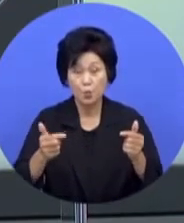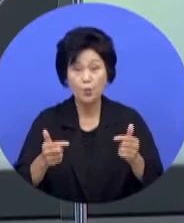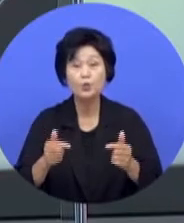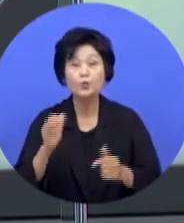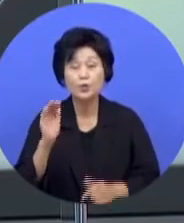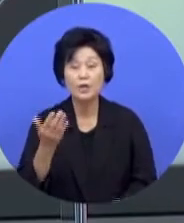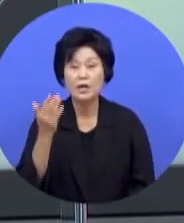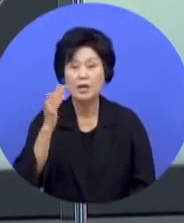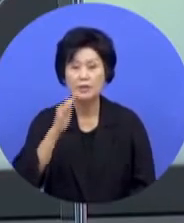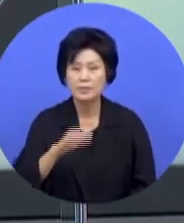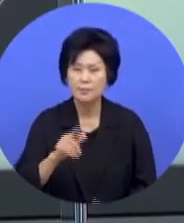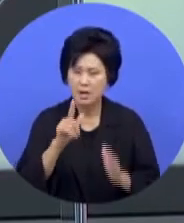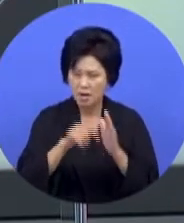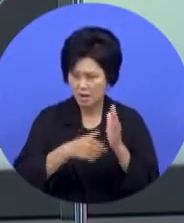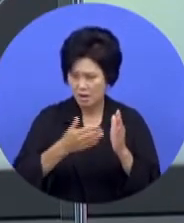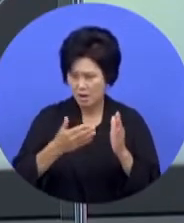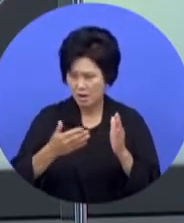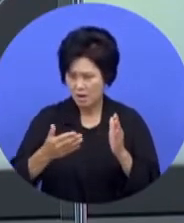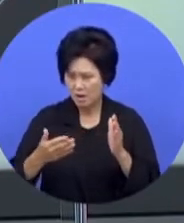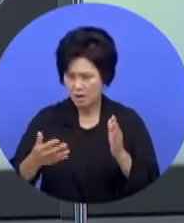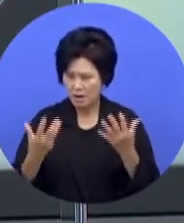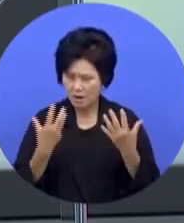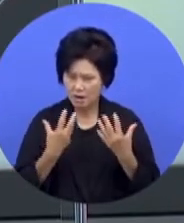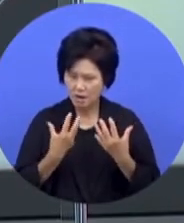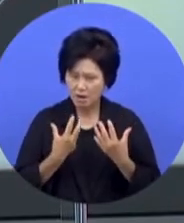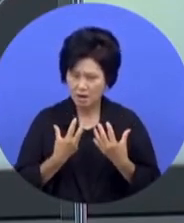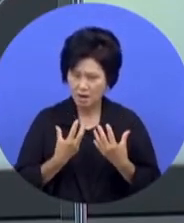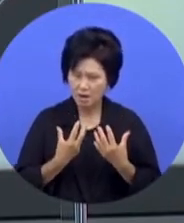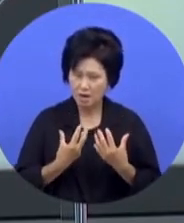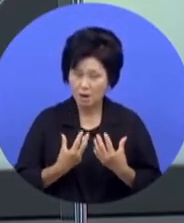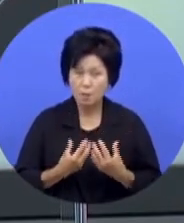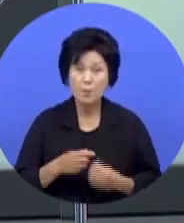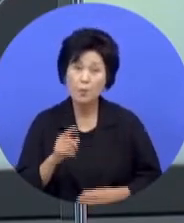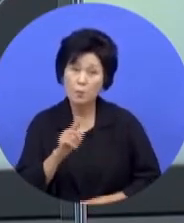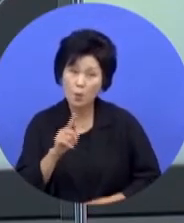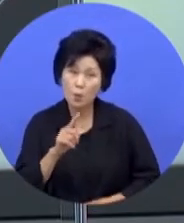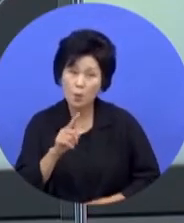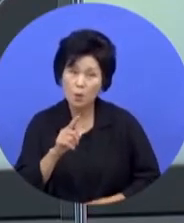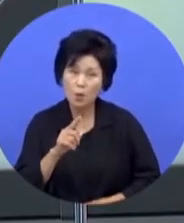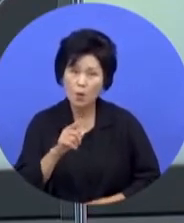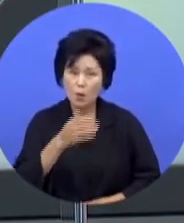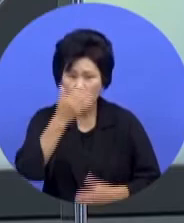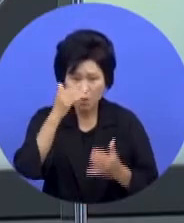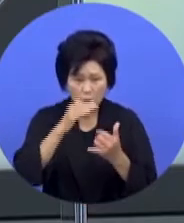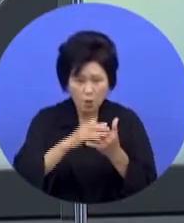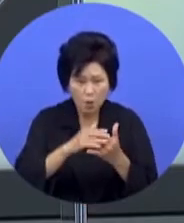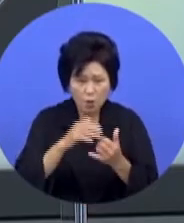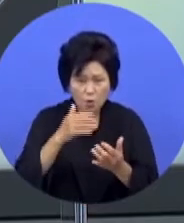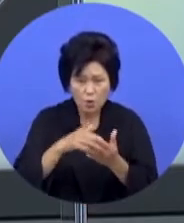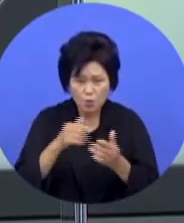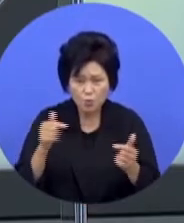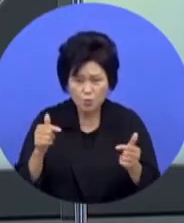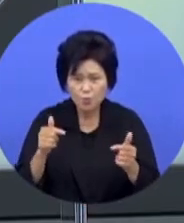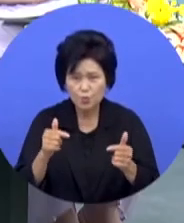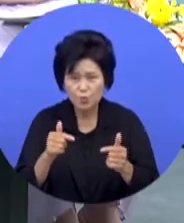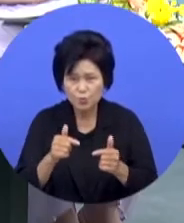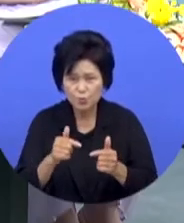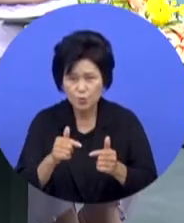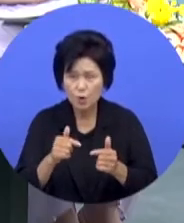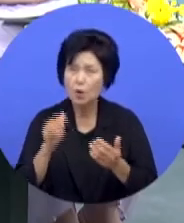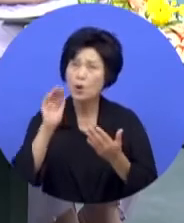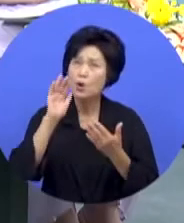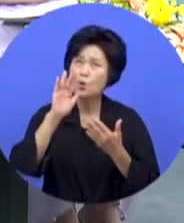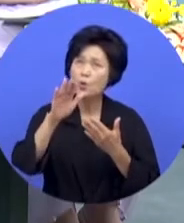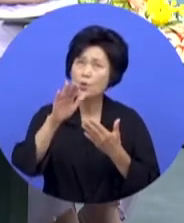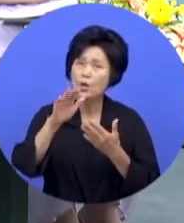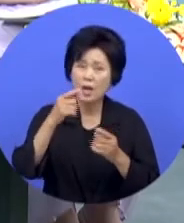세대가 없으니까 뭐 좀 이상한 생각이지만 나중에 이 교회 건물 상가로 바뀌어지는 거 아니야?